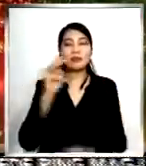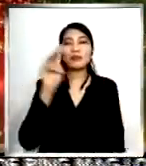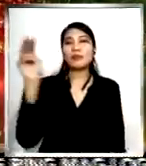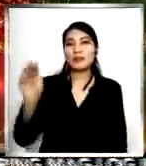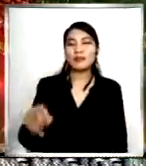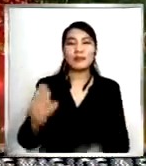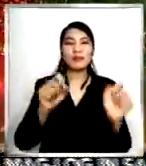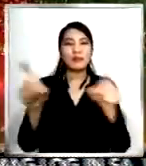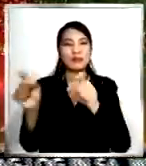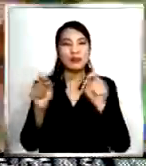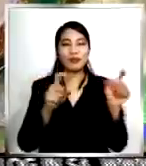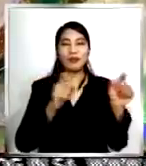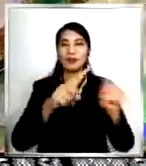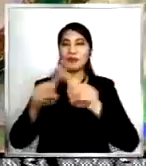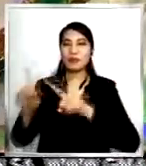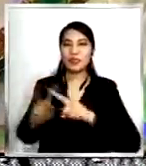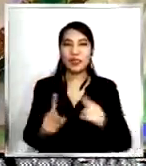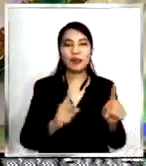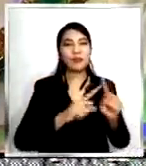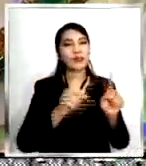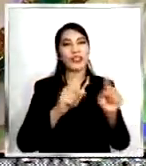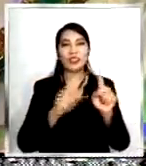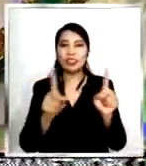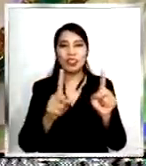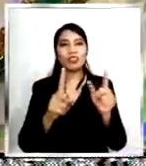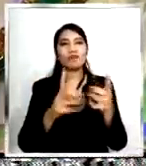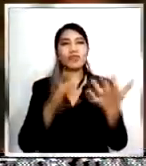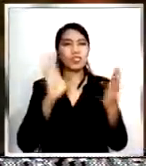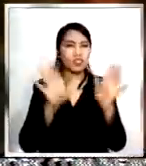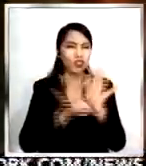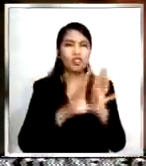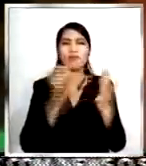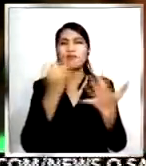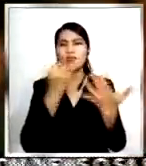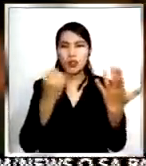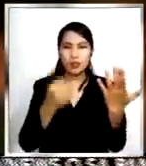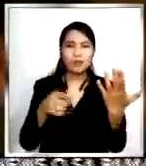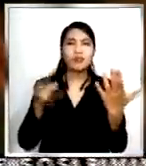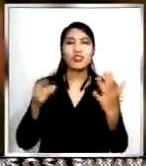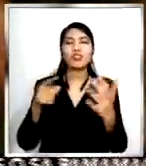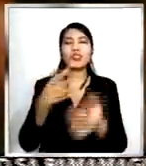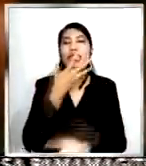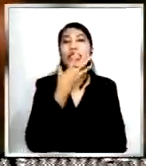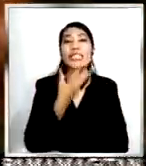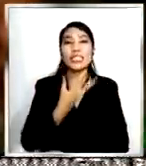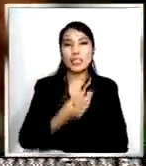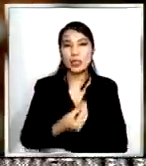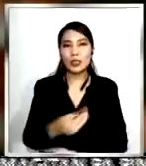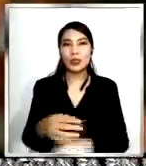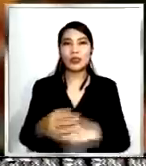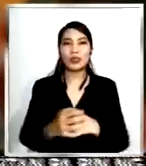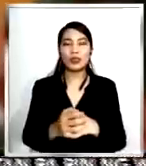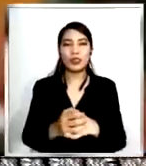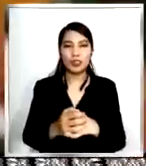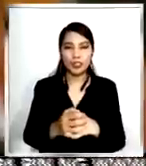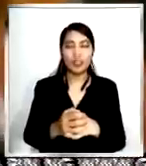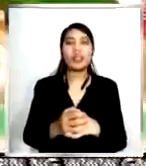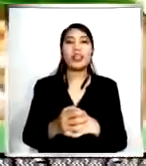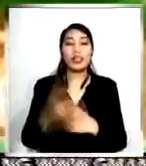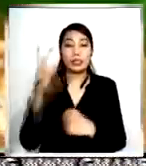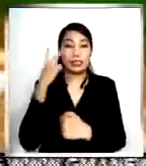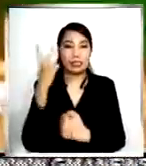imahe ni Santa Claus. Isang palatandaan ng kakaibang Pasko sa panahon ng pandemya na maaaring asahan ng mga